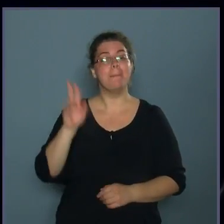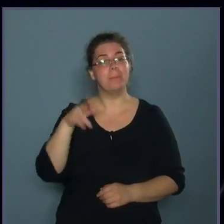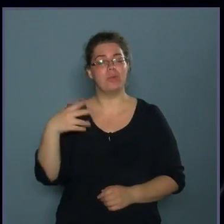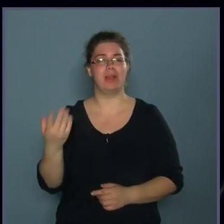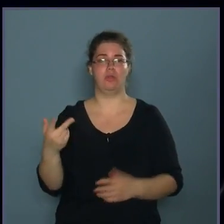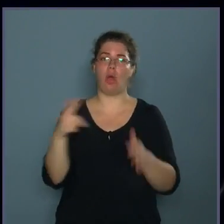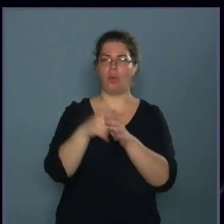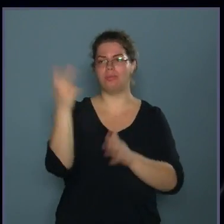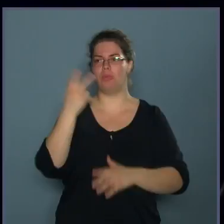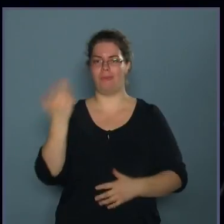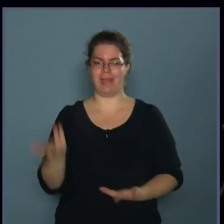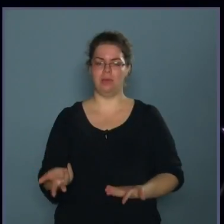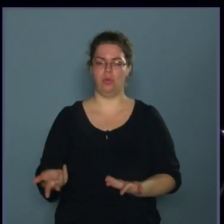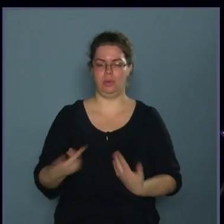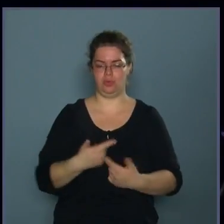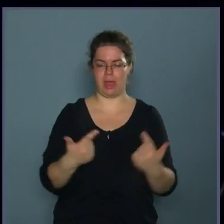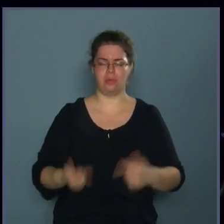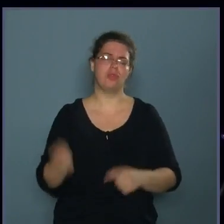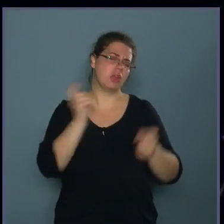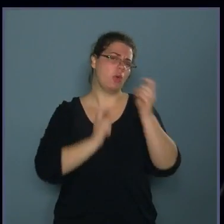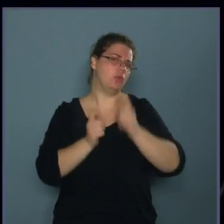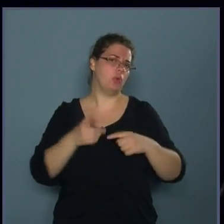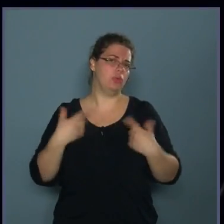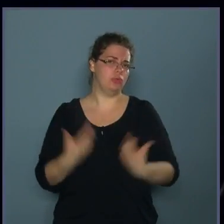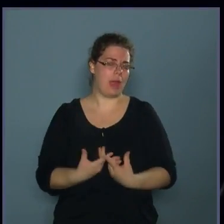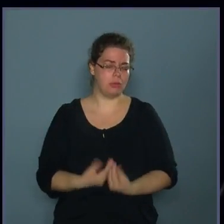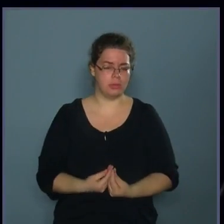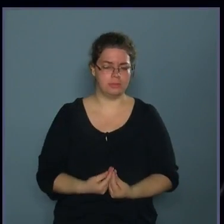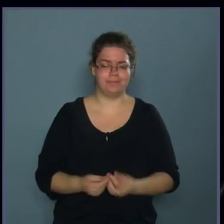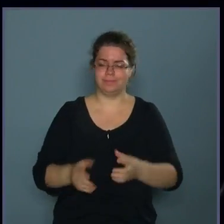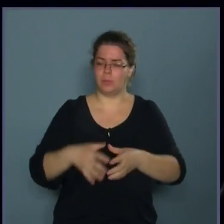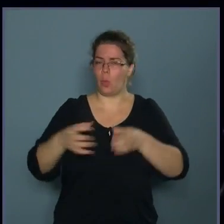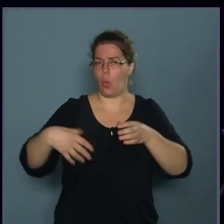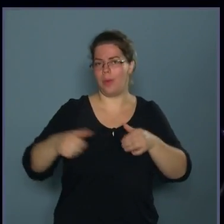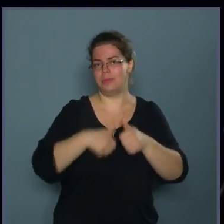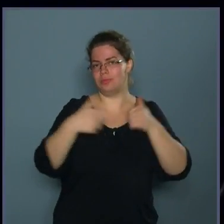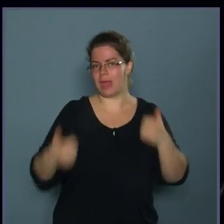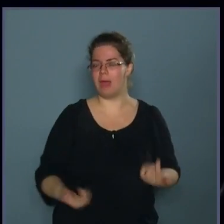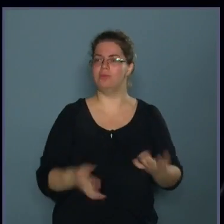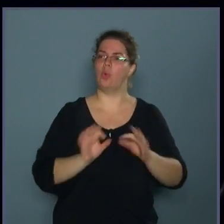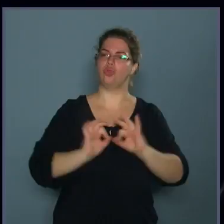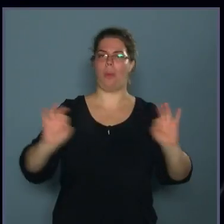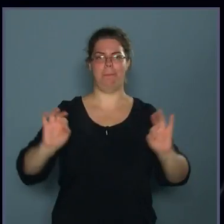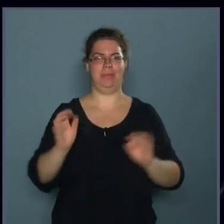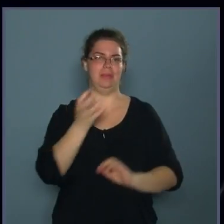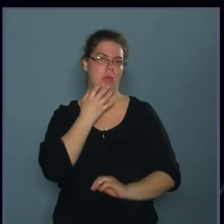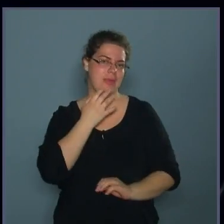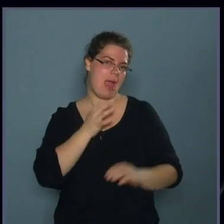a közművelődés lehetőségét. Gondolkodásunkat hosszú távú jobbító szándék vezérelte.